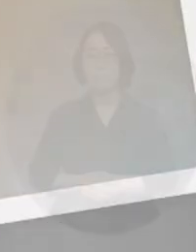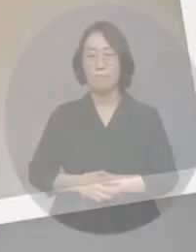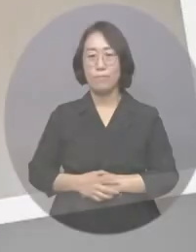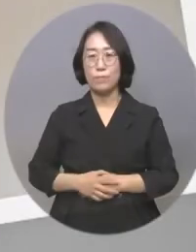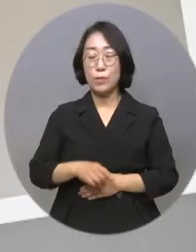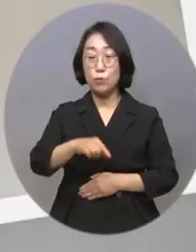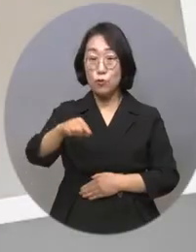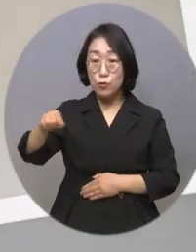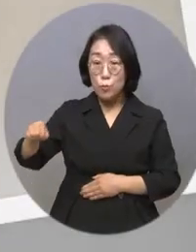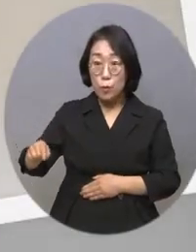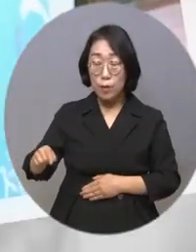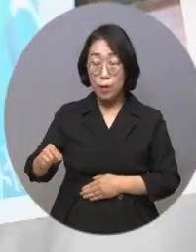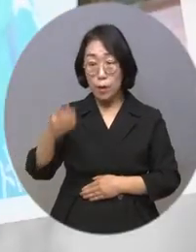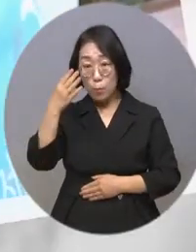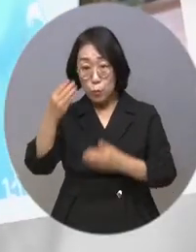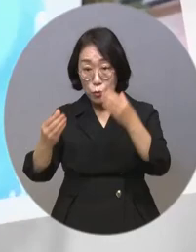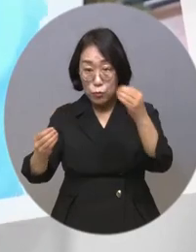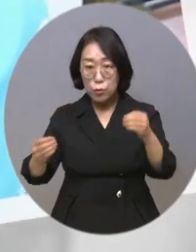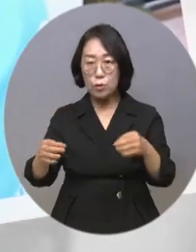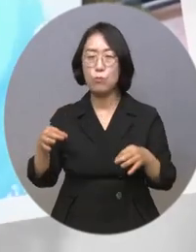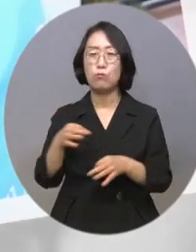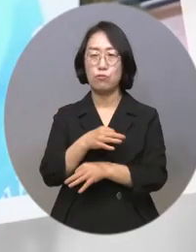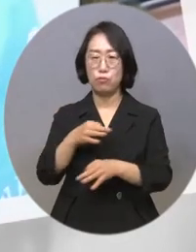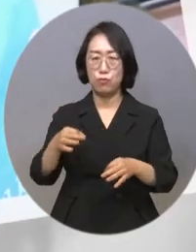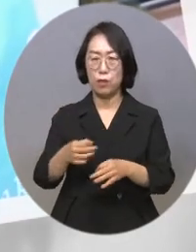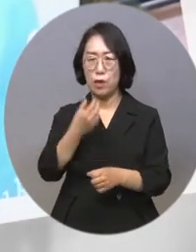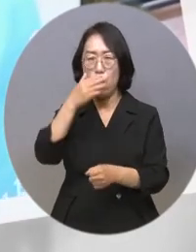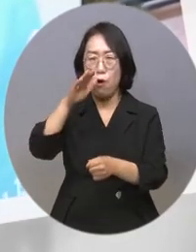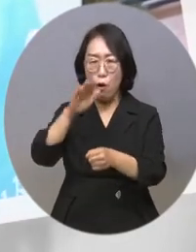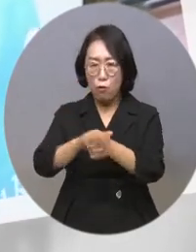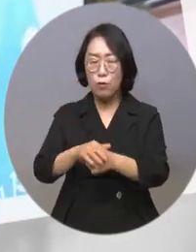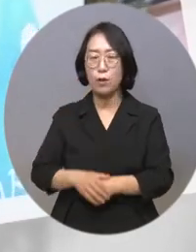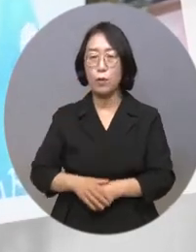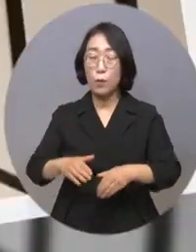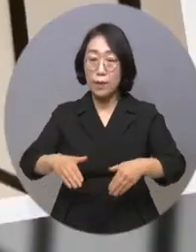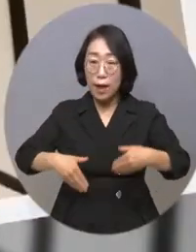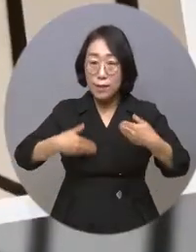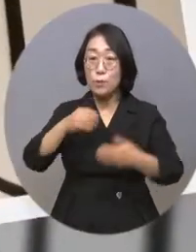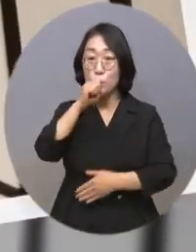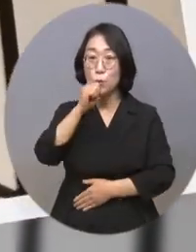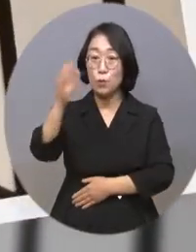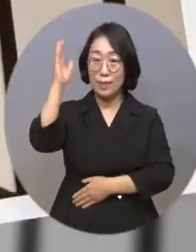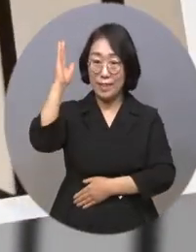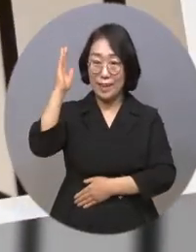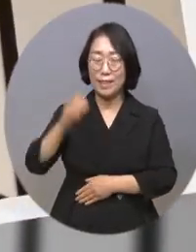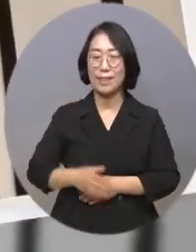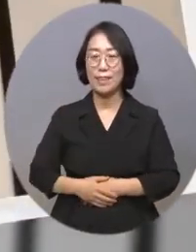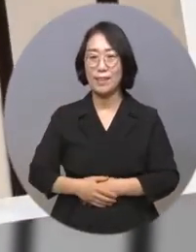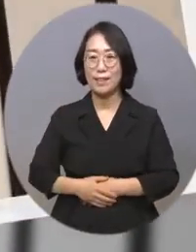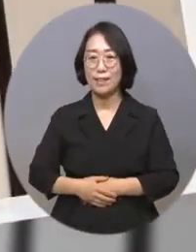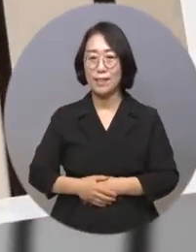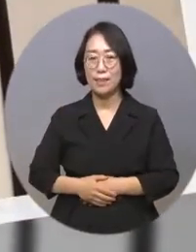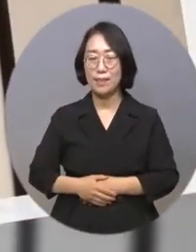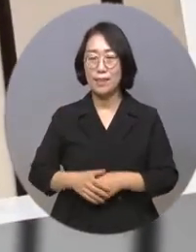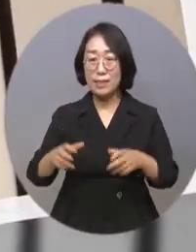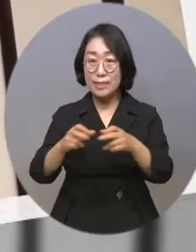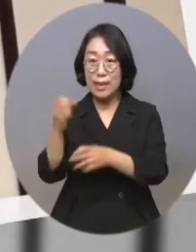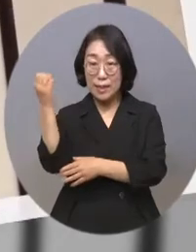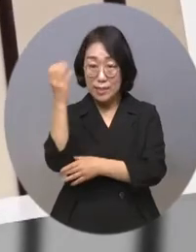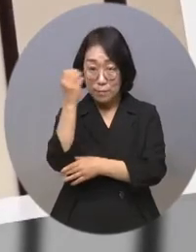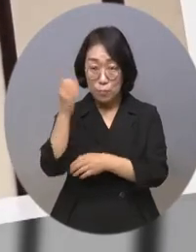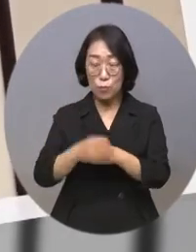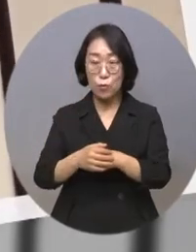우리 주변에서 일어나는 불공정한 사례부터 억울한 사연, 따뜻한 미담까지 장애인신문과 웰페어